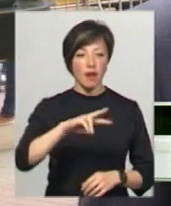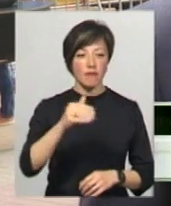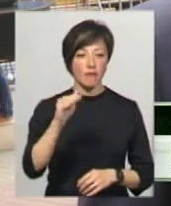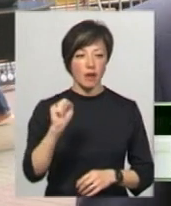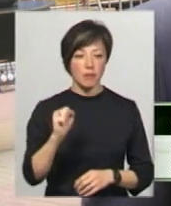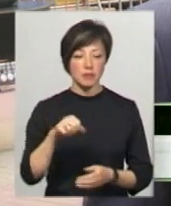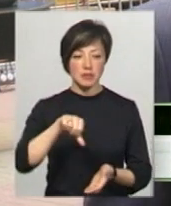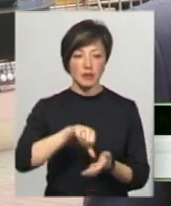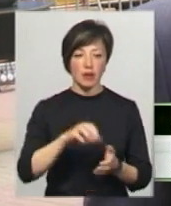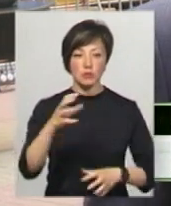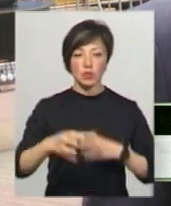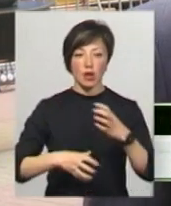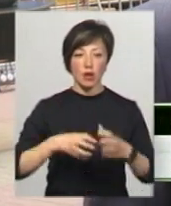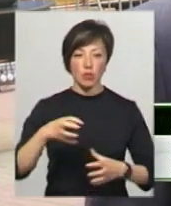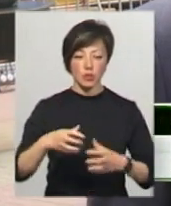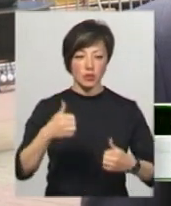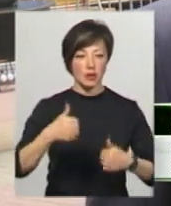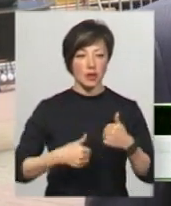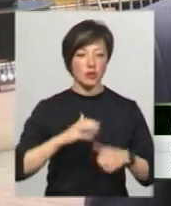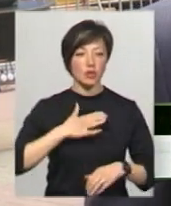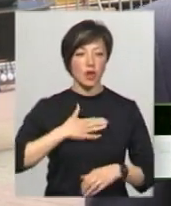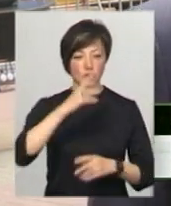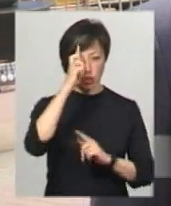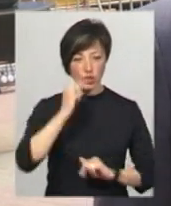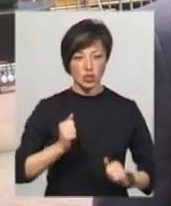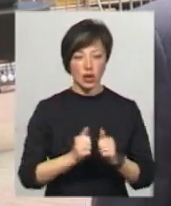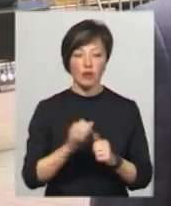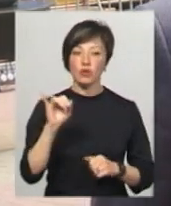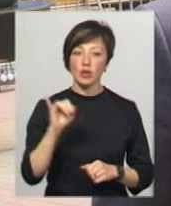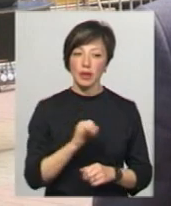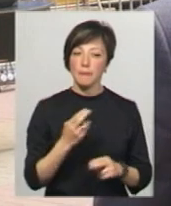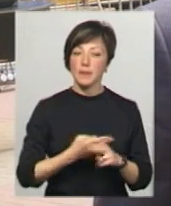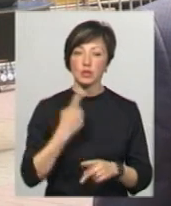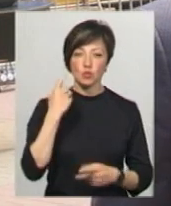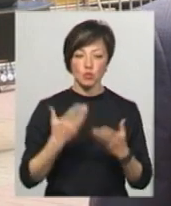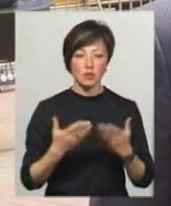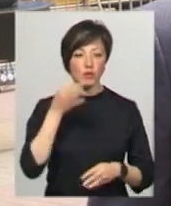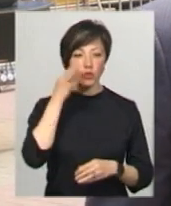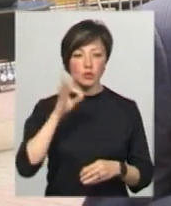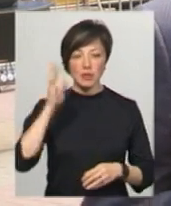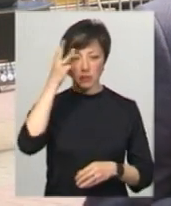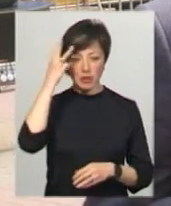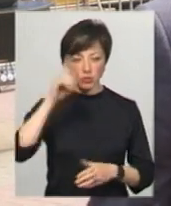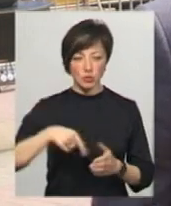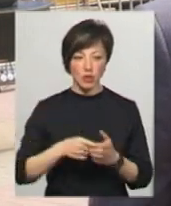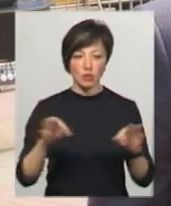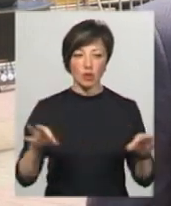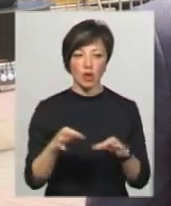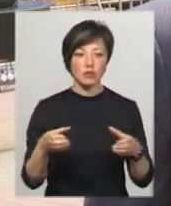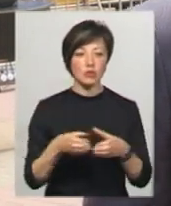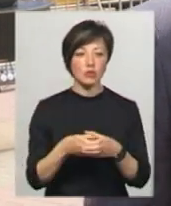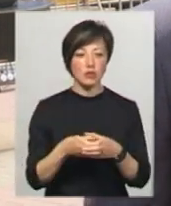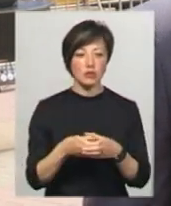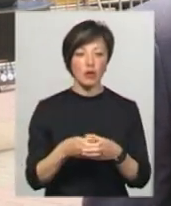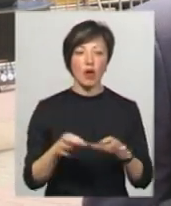представляє на міжнародній арені власне нашу державу. Ну і без сумніву досвід Хмельницького муніципального естрадно-духового